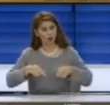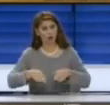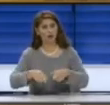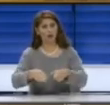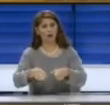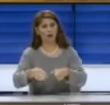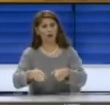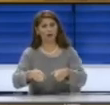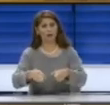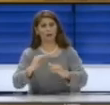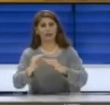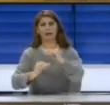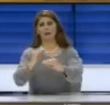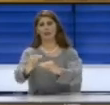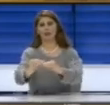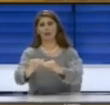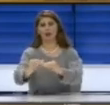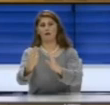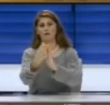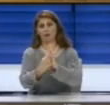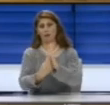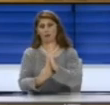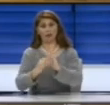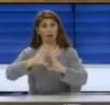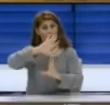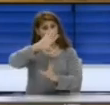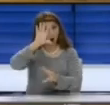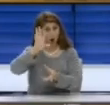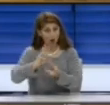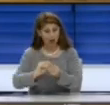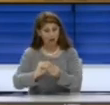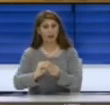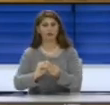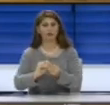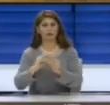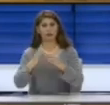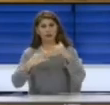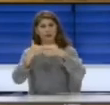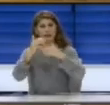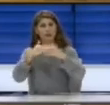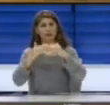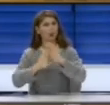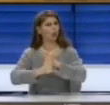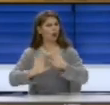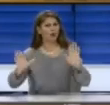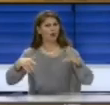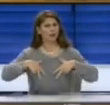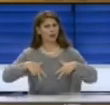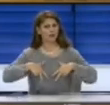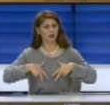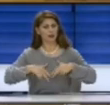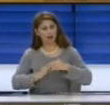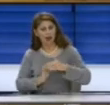δρόμος προς την επενδυτική βαθμίδα. Και όλα αυτά βεβαίως έγιναν και γίνονται χωρίς η κυβέρνηση να